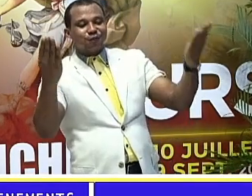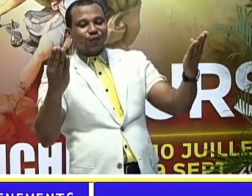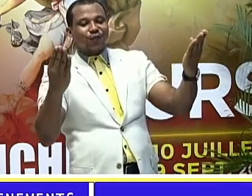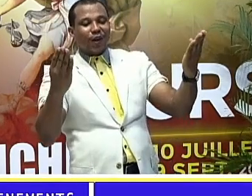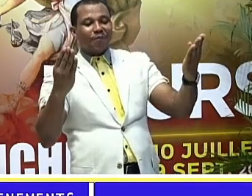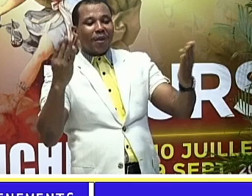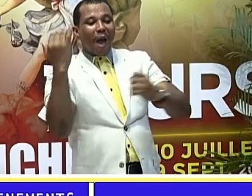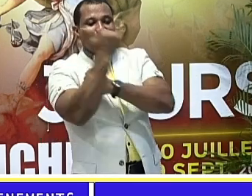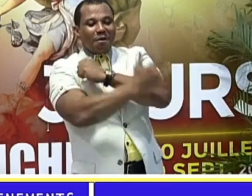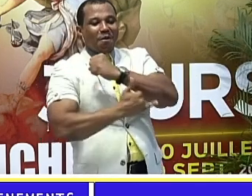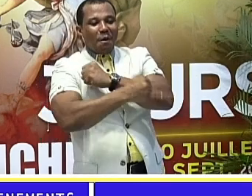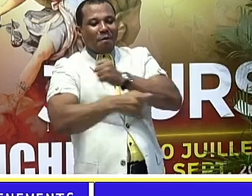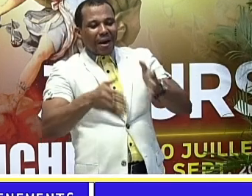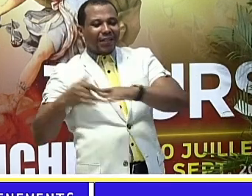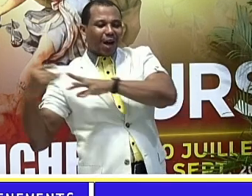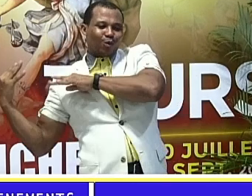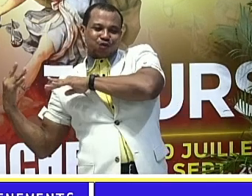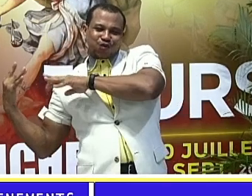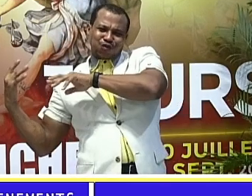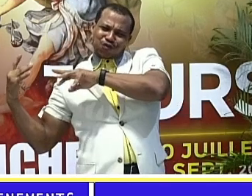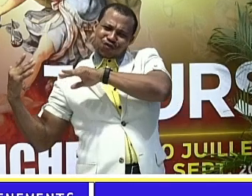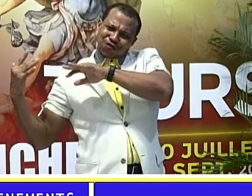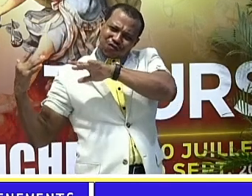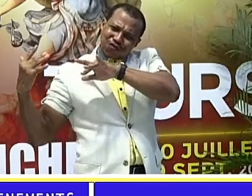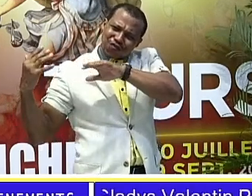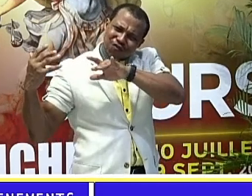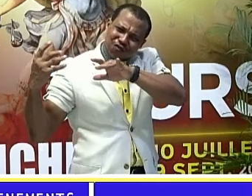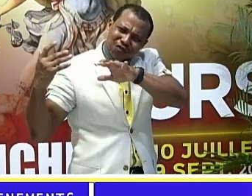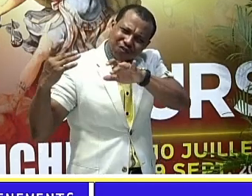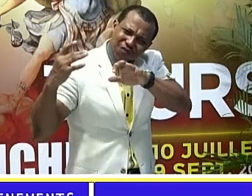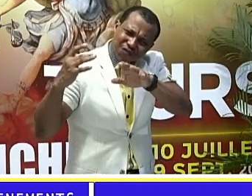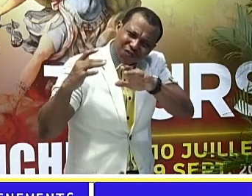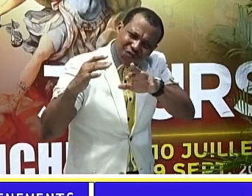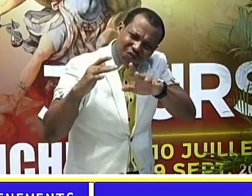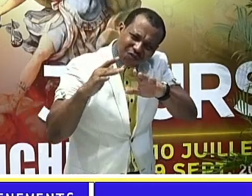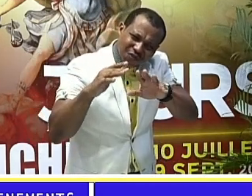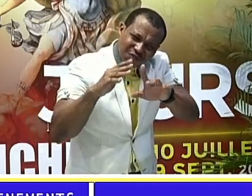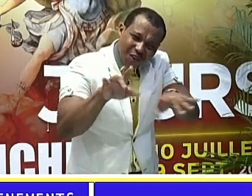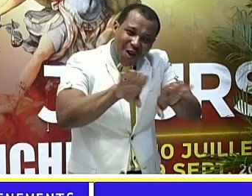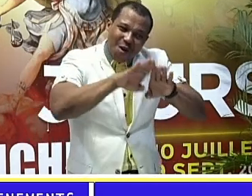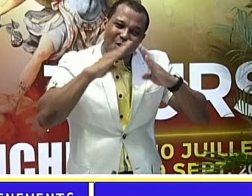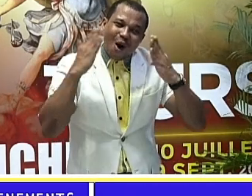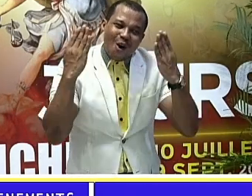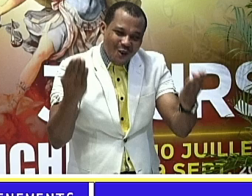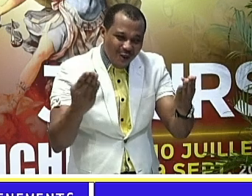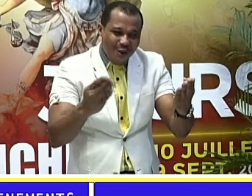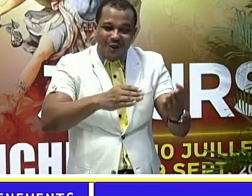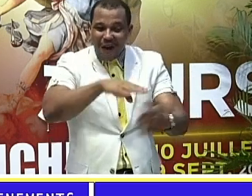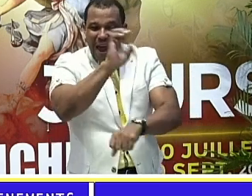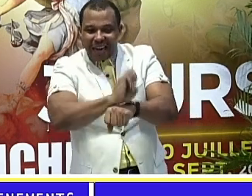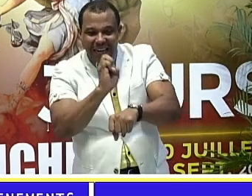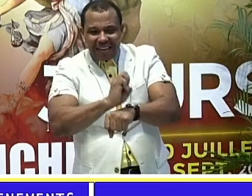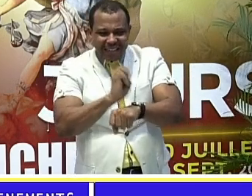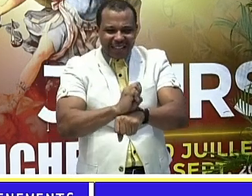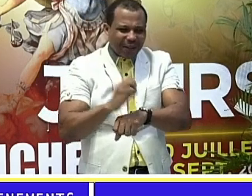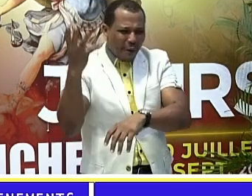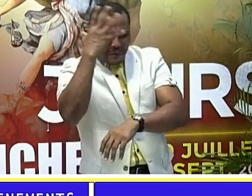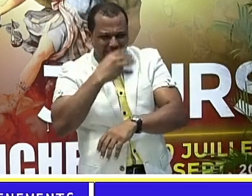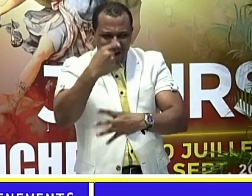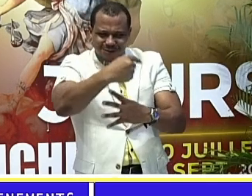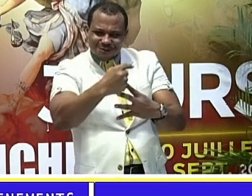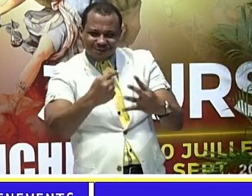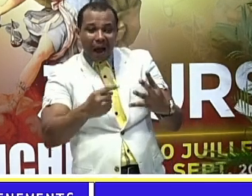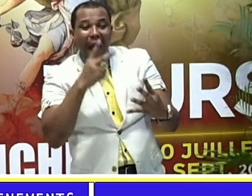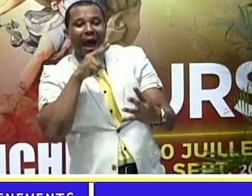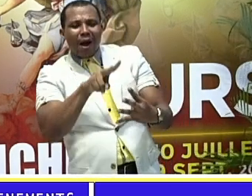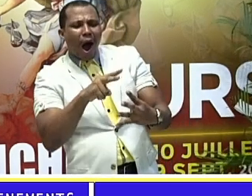tous côtés, ils débarquent pour l'église à inaugurer. Nous mettons lumière, panneaux solaires, belle bagaille. Nous